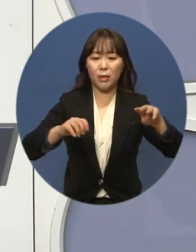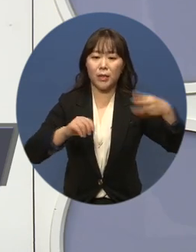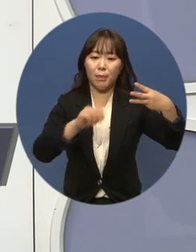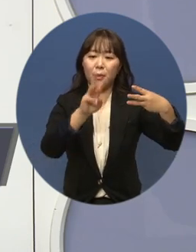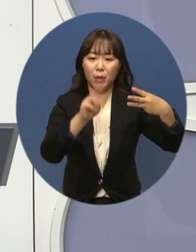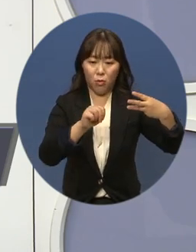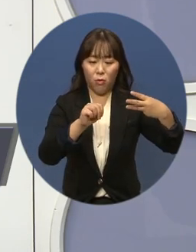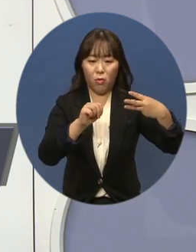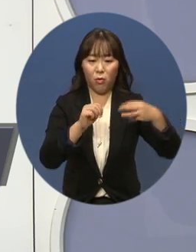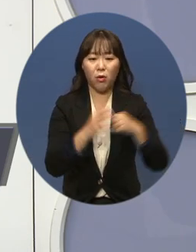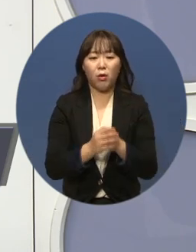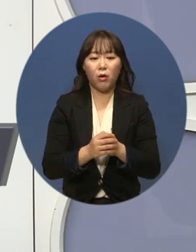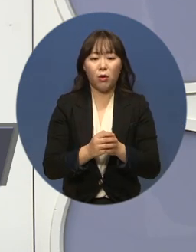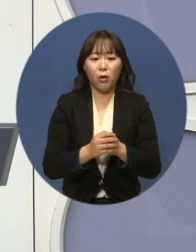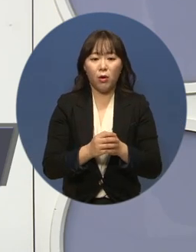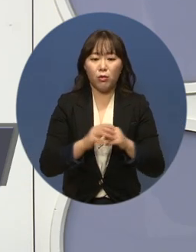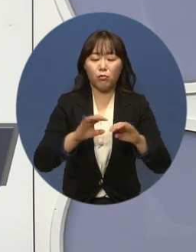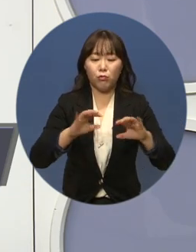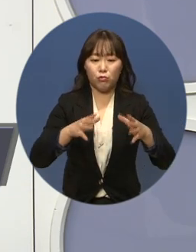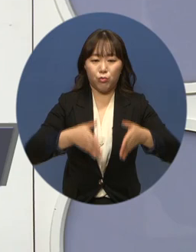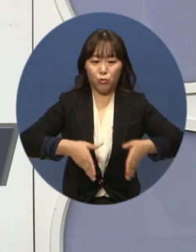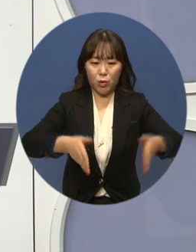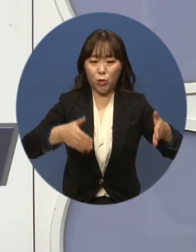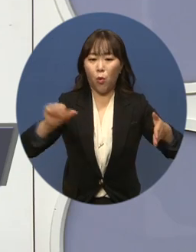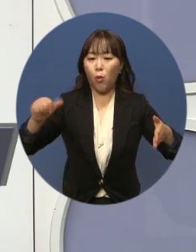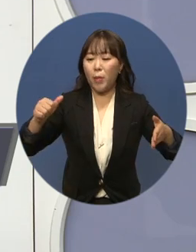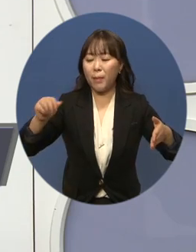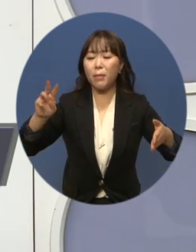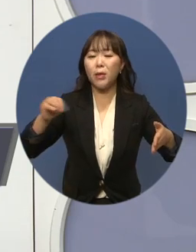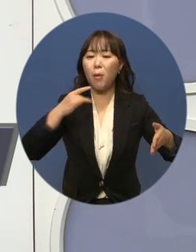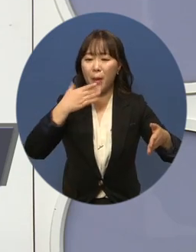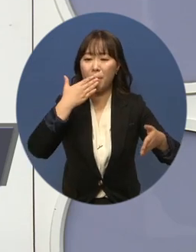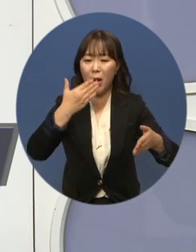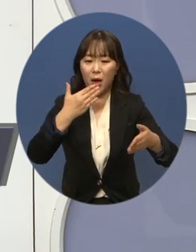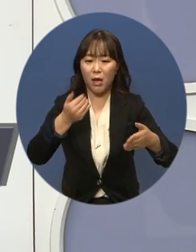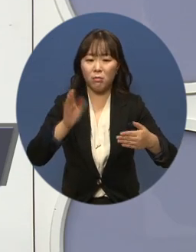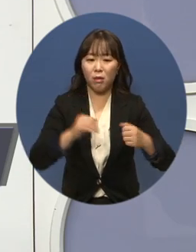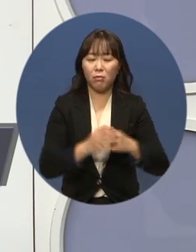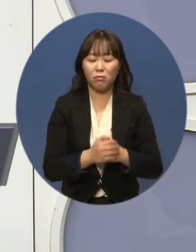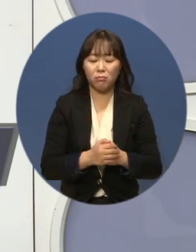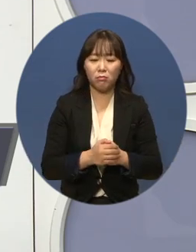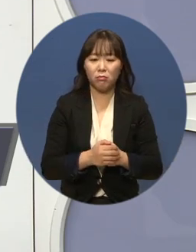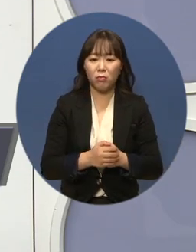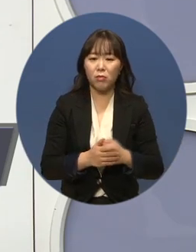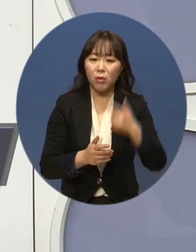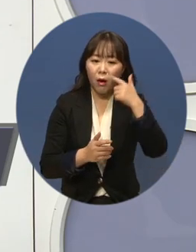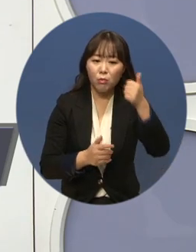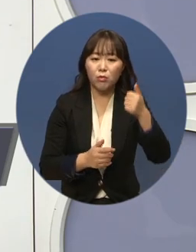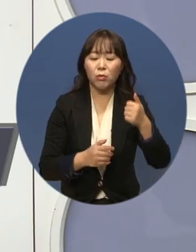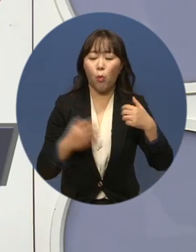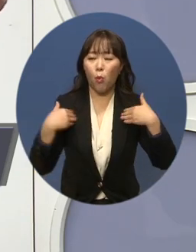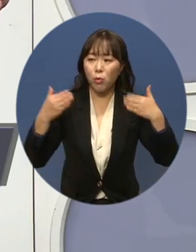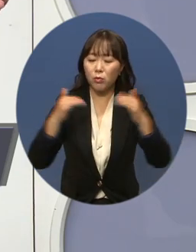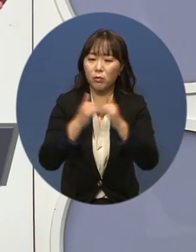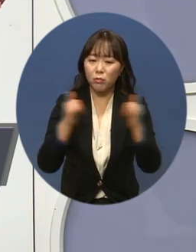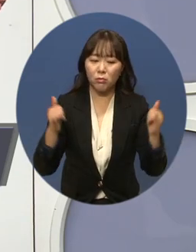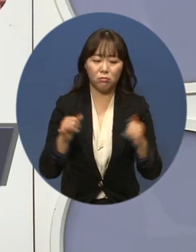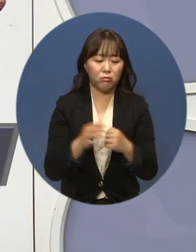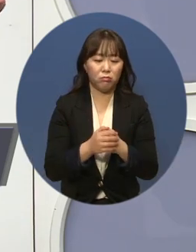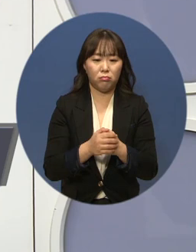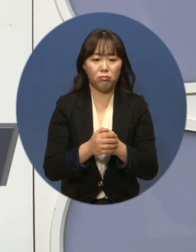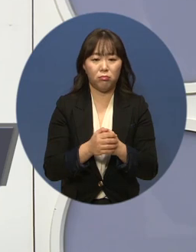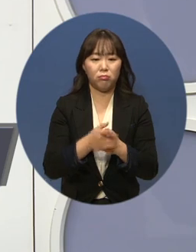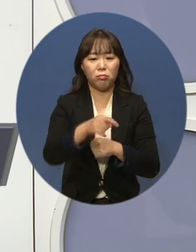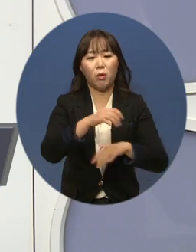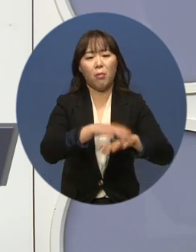300m, 국도에서는 500m 떨어진 데만 묘지를 쓸 수 있게 돼 있는데 네. 뭐 아버지 어른들이 저 밭대기에